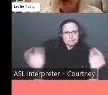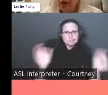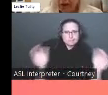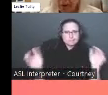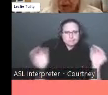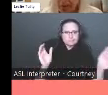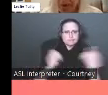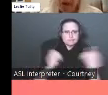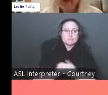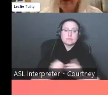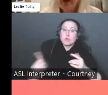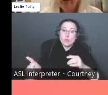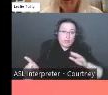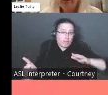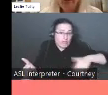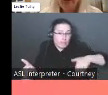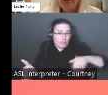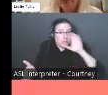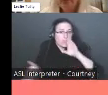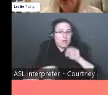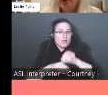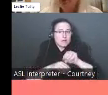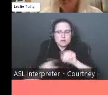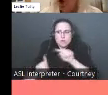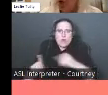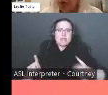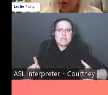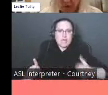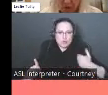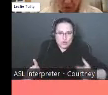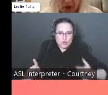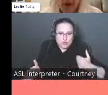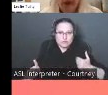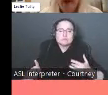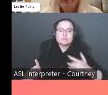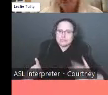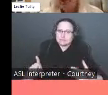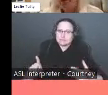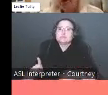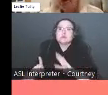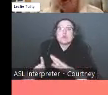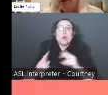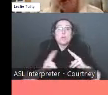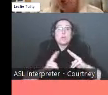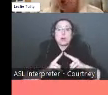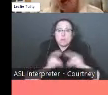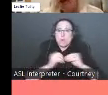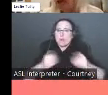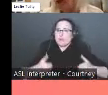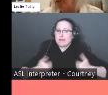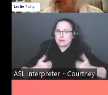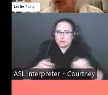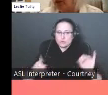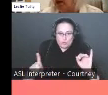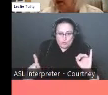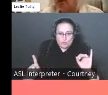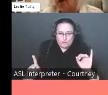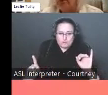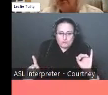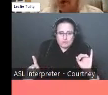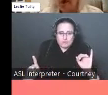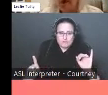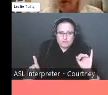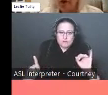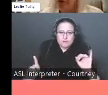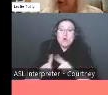n'ont pas cherché à obtenir du counseling étaient considérablement plus jeunes, avec des partenaires beaucoup plus jeunes